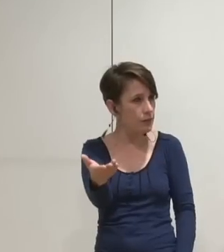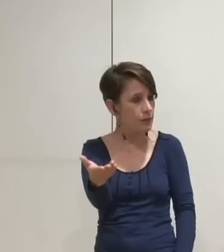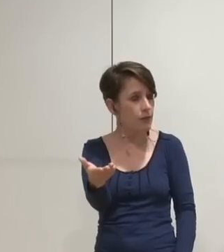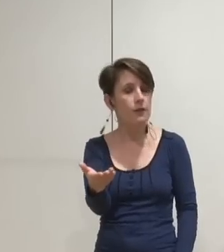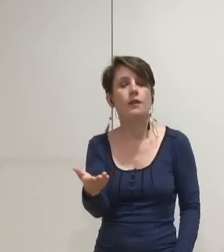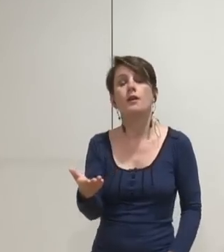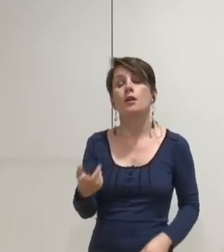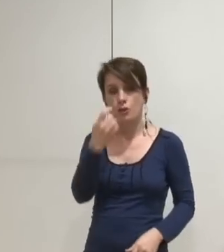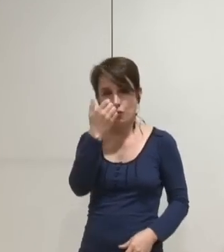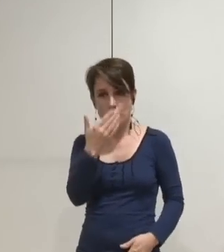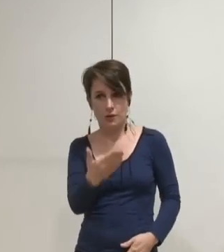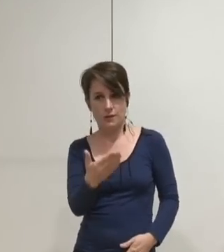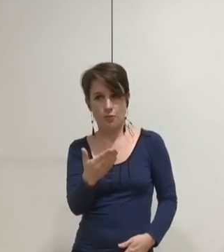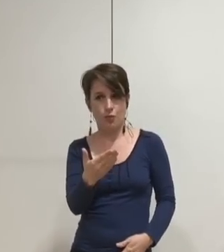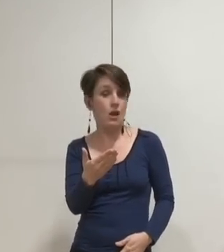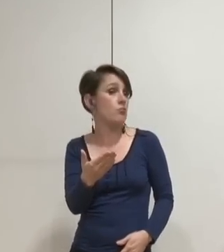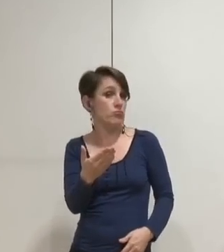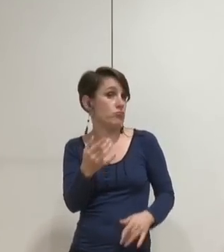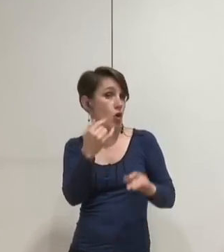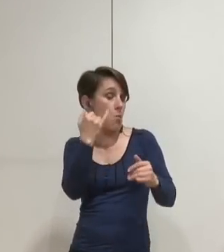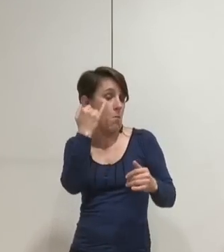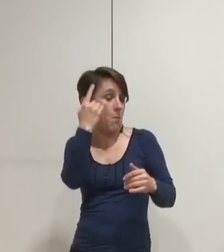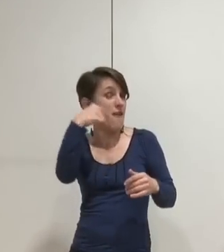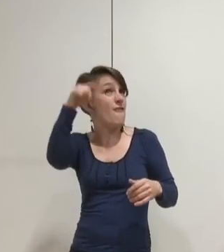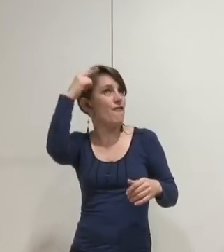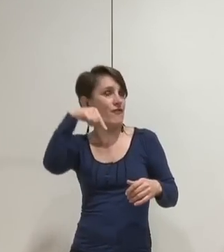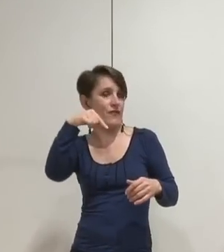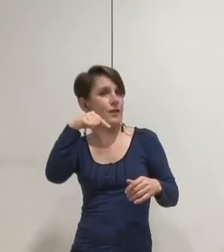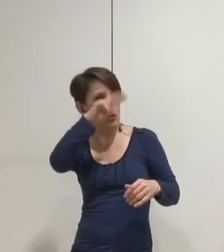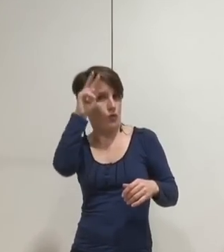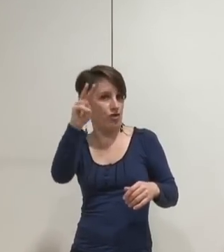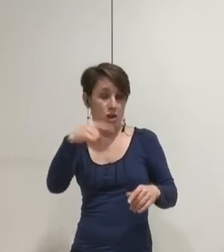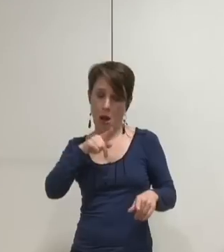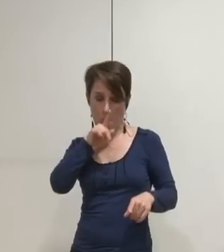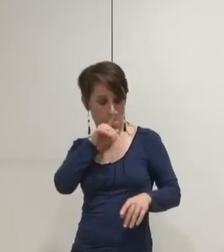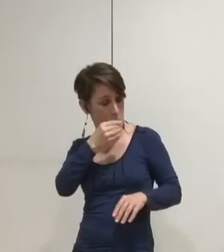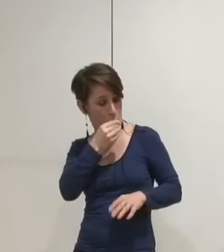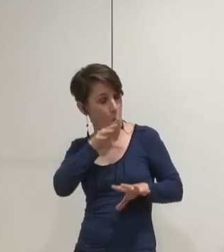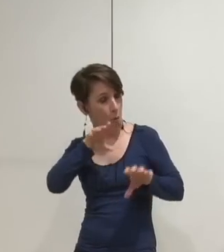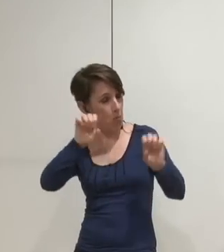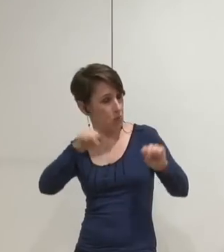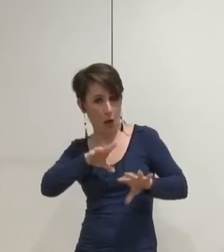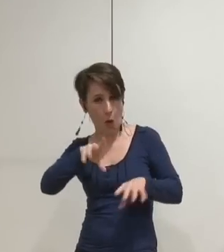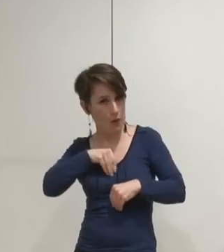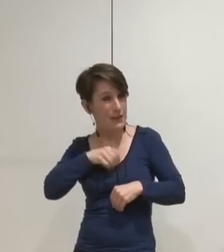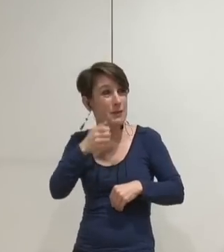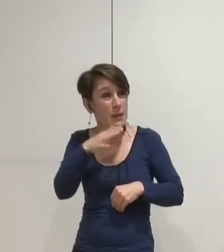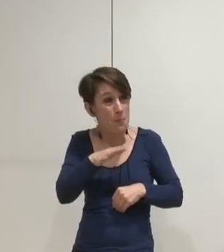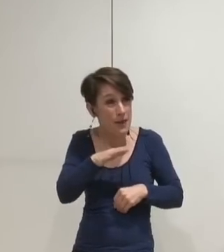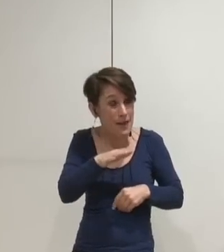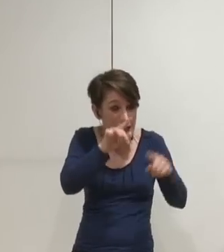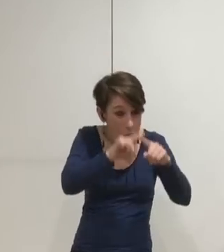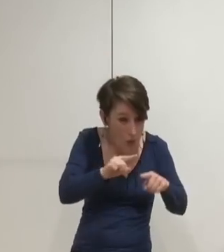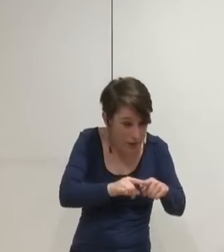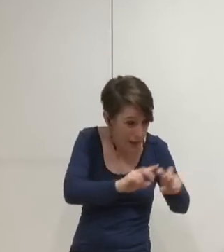philosophie générale euh n nous pose pas de difficulté bien au contraire les modalités précises de votre tarification euh